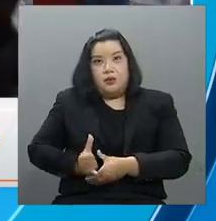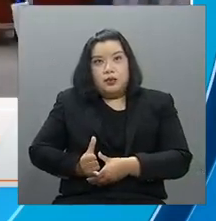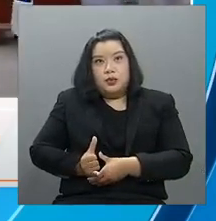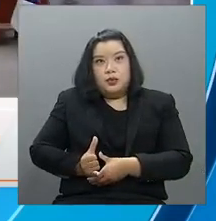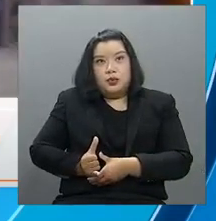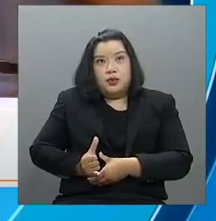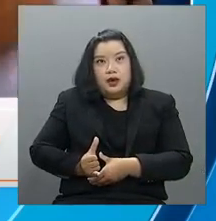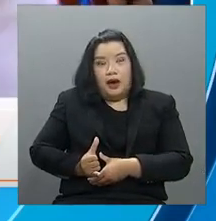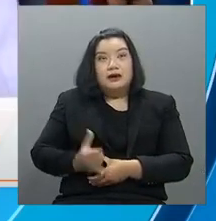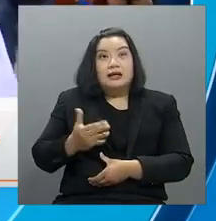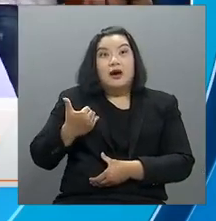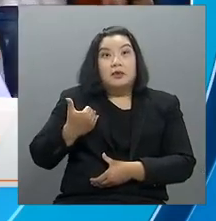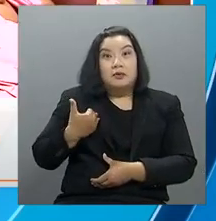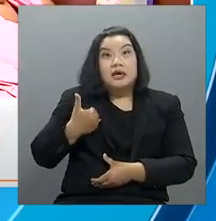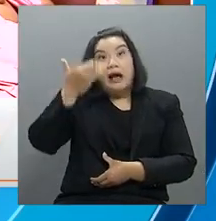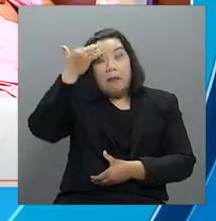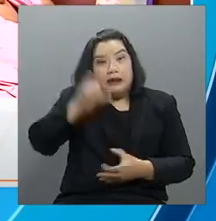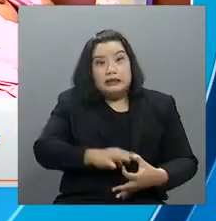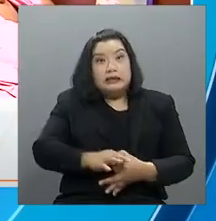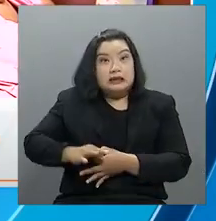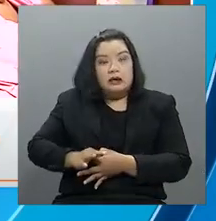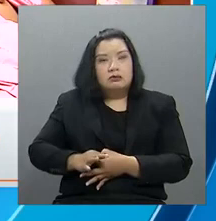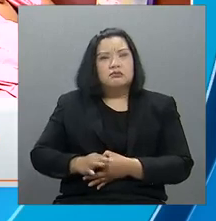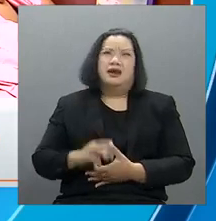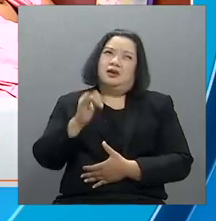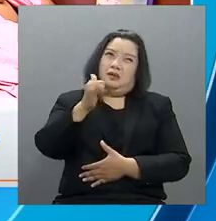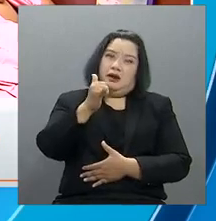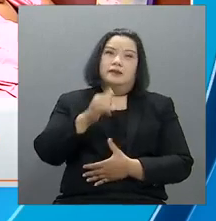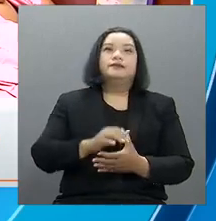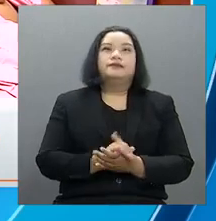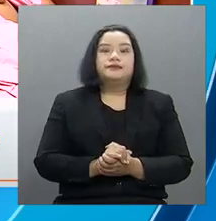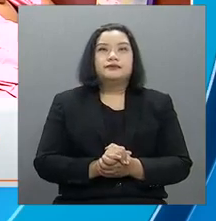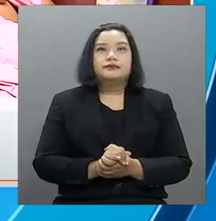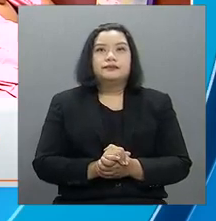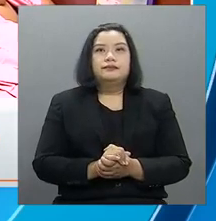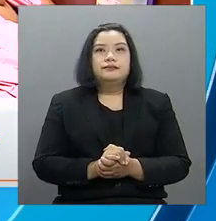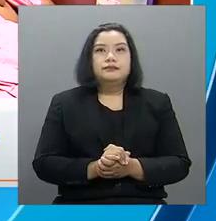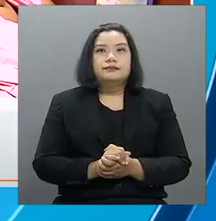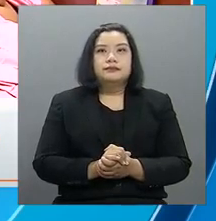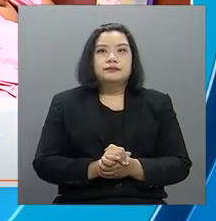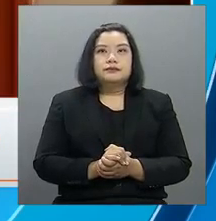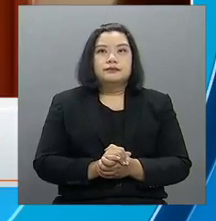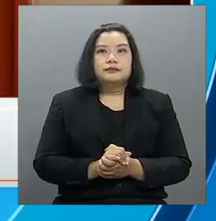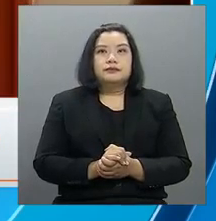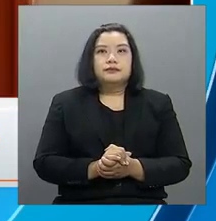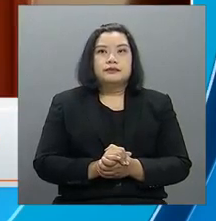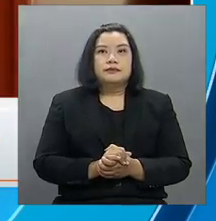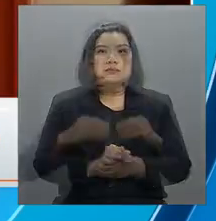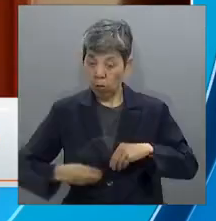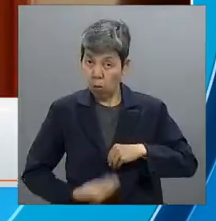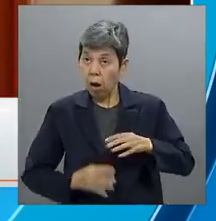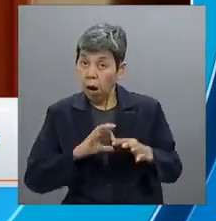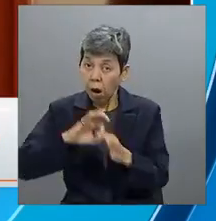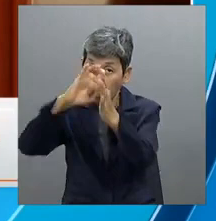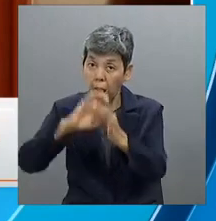กิดช่องทางไปเชื่อมกับอวัยวะอื่น ๆปกติตัวมดลูกกับตัวลำไส้เนี่ยมันเชื่อมต่อกันไหมคะหรือมันมีช่องที่สามาร